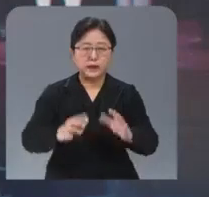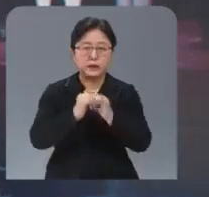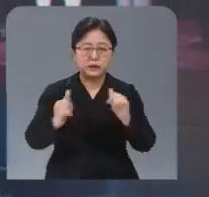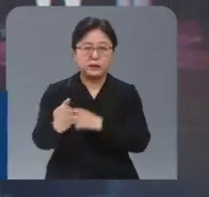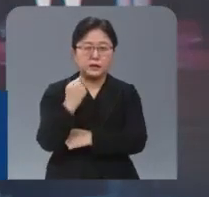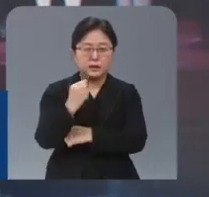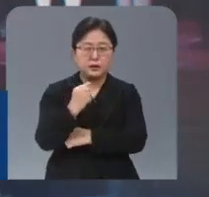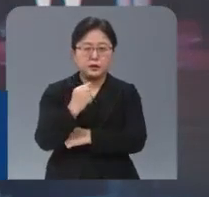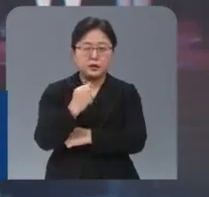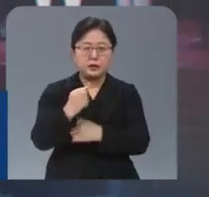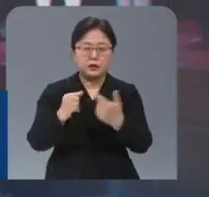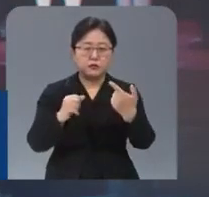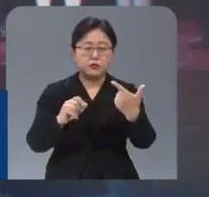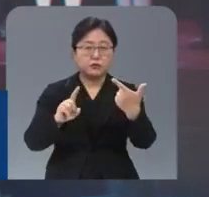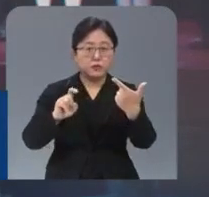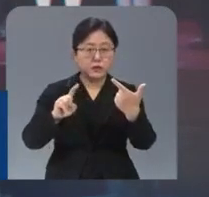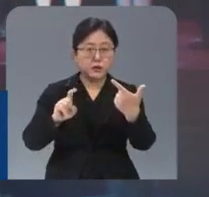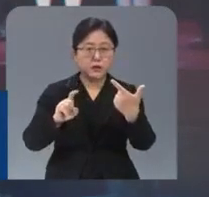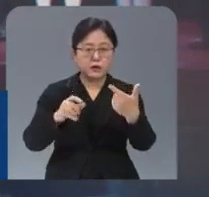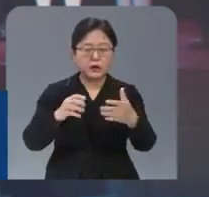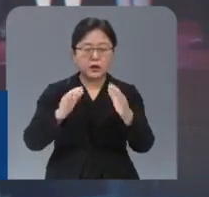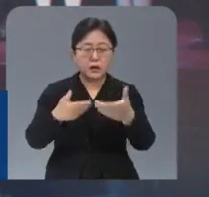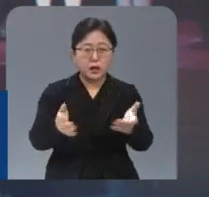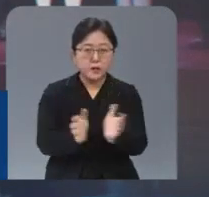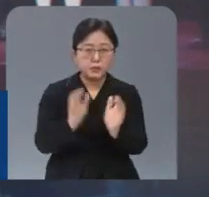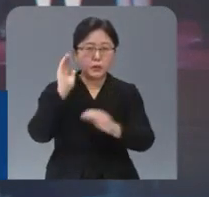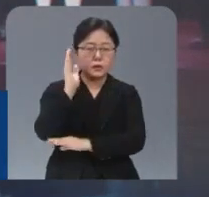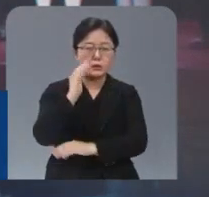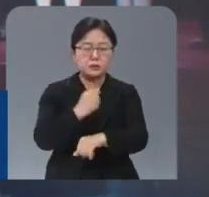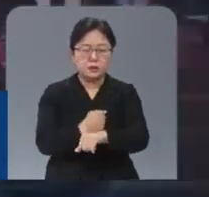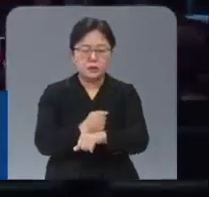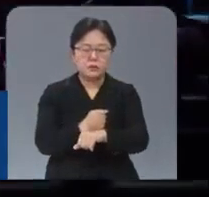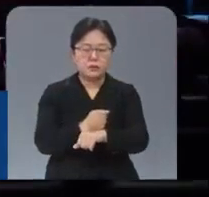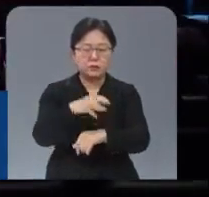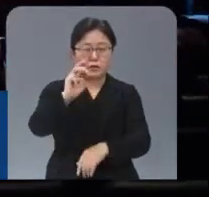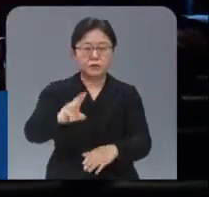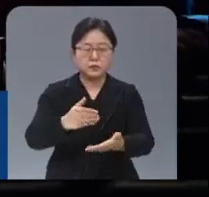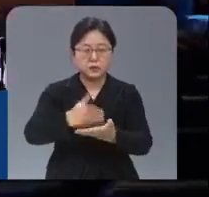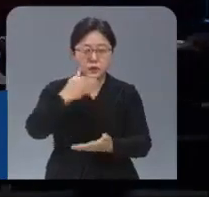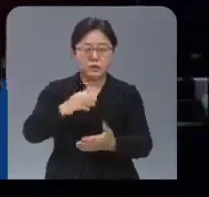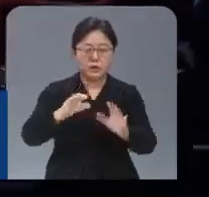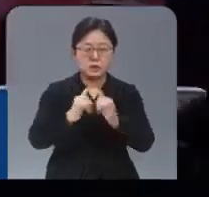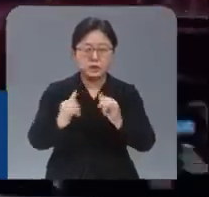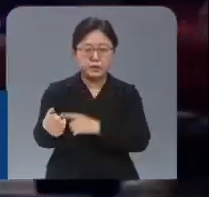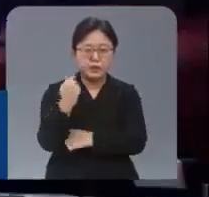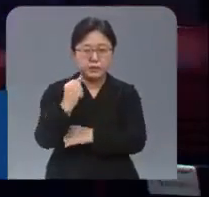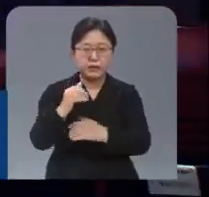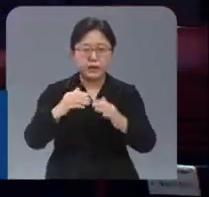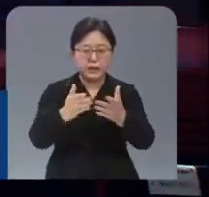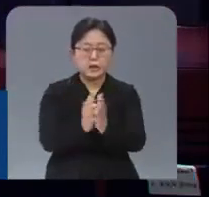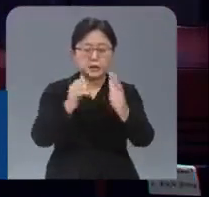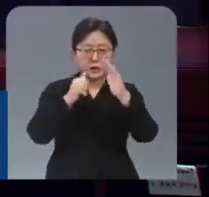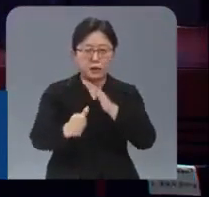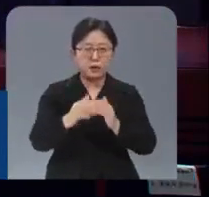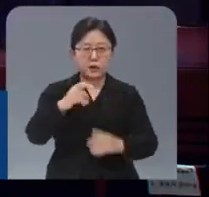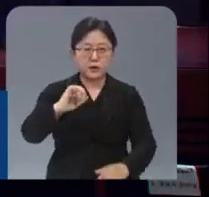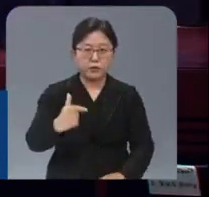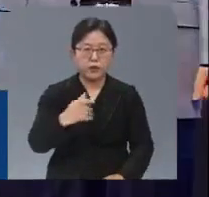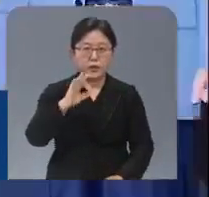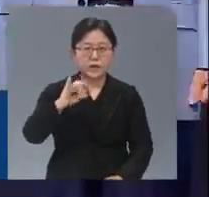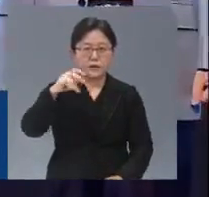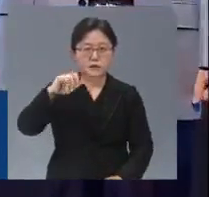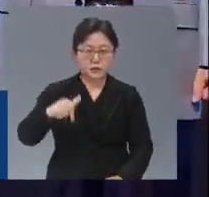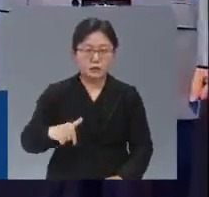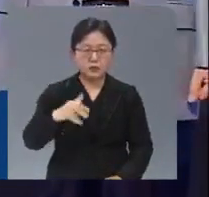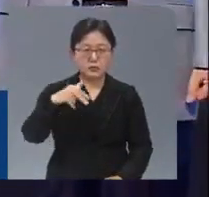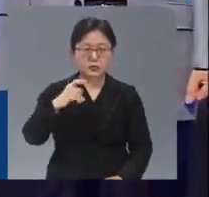프레임의 61 전 당 대표의 첫 합동 연설회 가 오는 30일 광주 에서 열립니다 국민의 임은 당대표 본선에 진출한 나경원 이준석